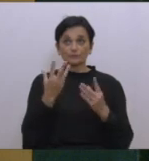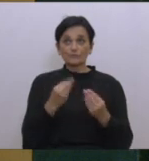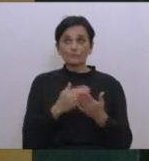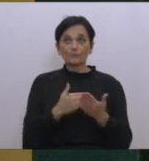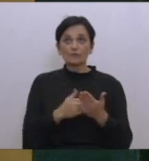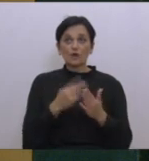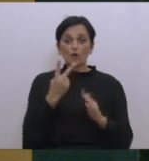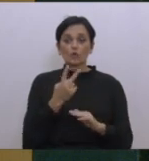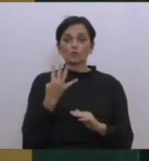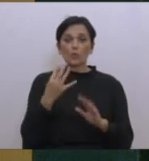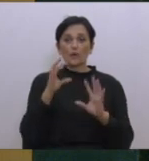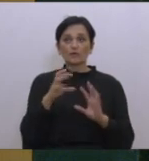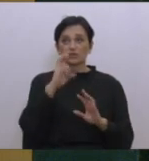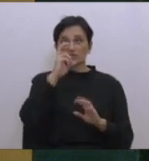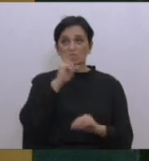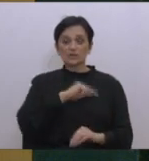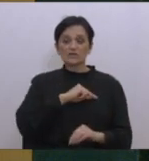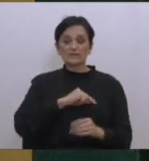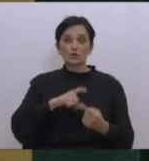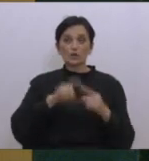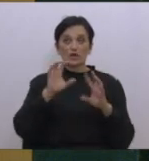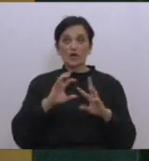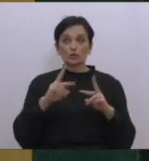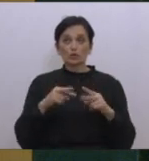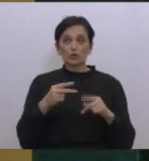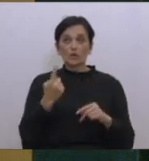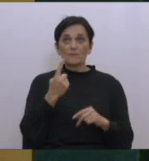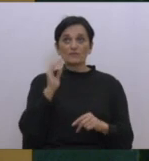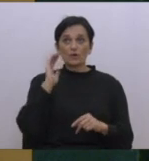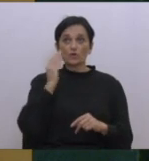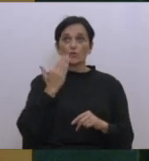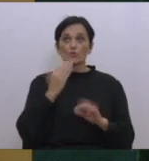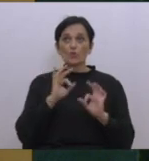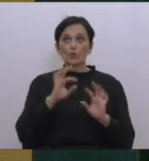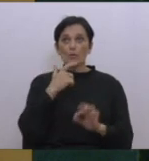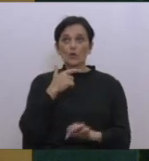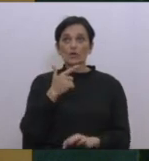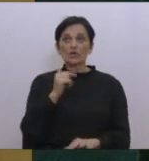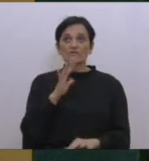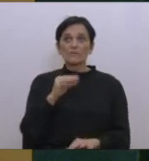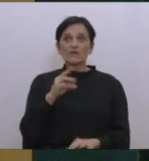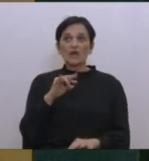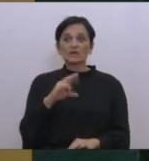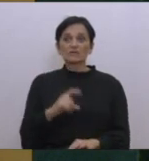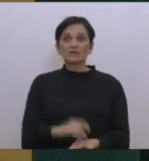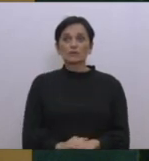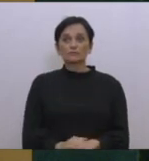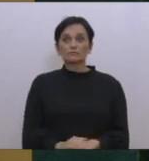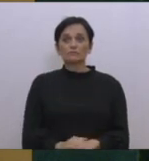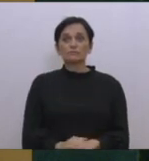წესრიგის 24 საკითხი საჯარო სამსახურის შესახებ კანონში ცვლილება პირველი მოსმენით მოხსენებული ბატონი გივი მექანაძე.